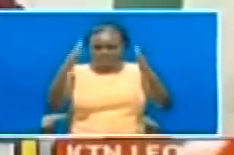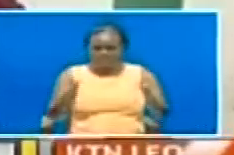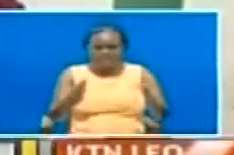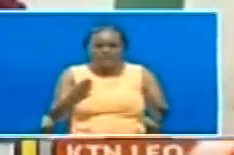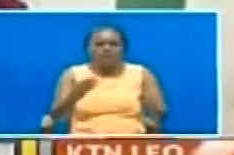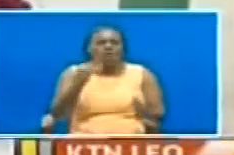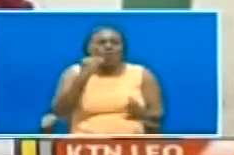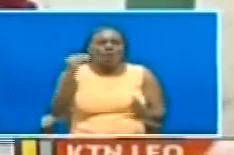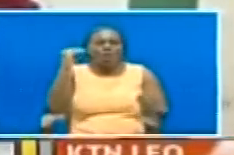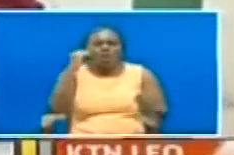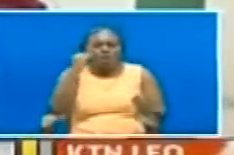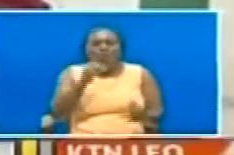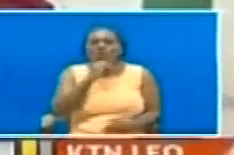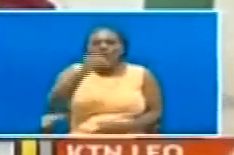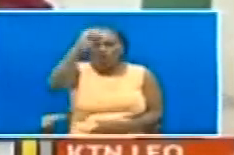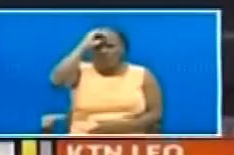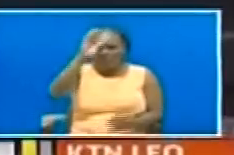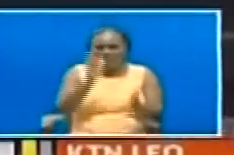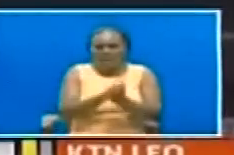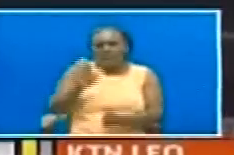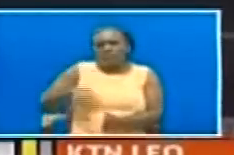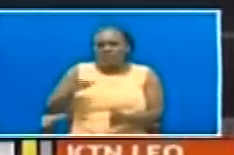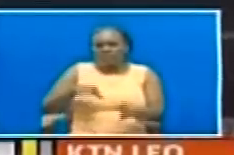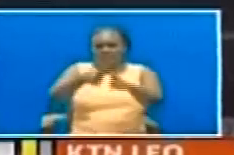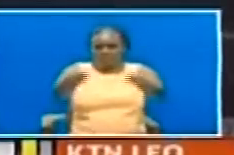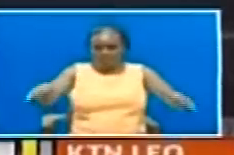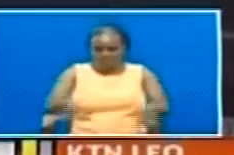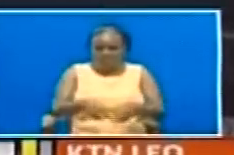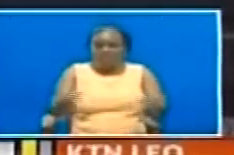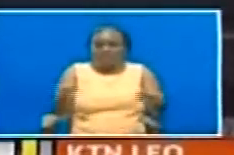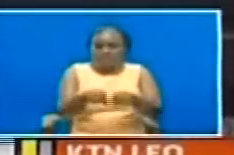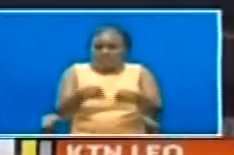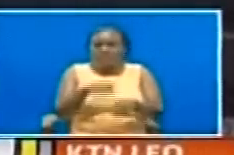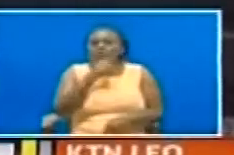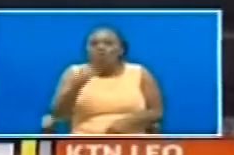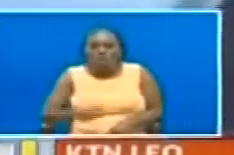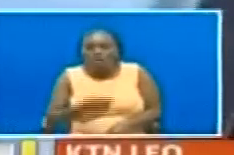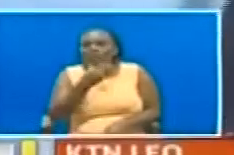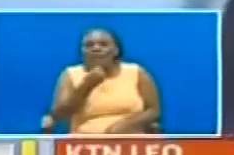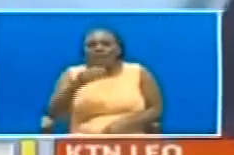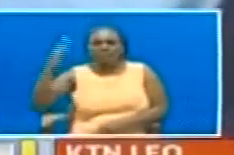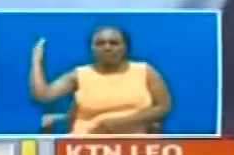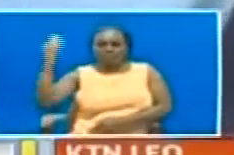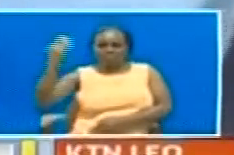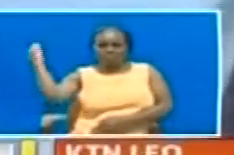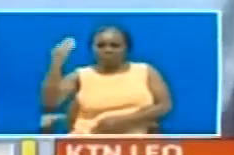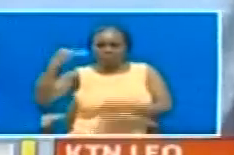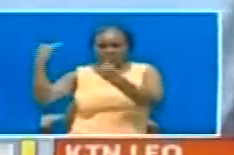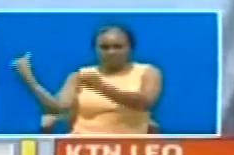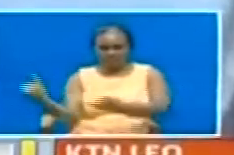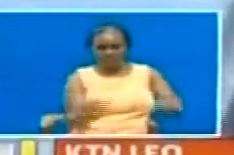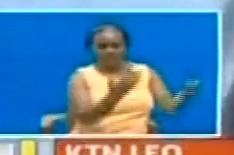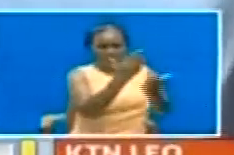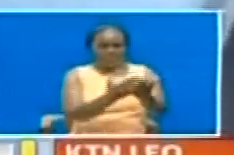makao ya mayatima pamoja na wadi ya kina mama ingalipo. Kwa sasa mzee Ondego ni mhubiri wa kualikwa katika